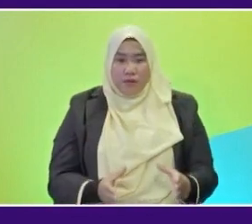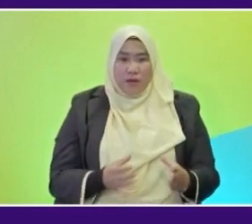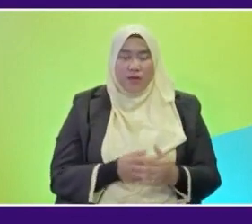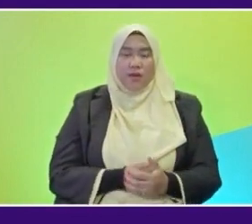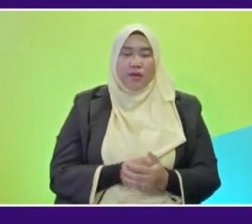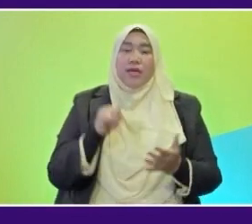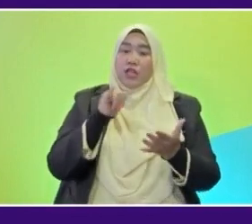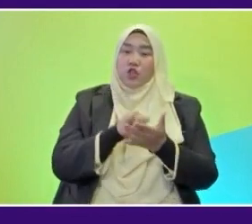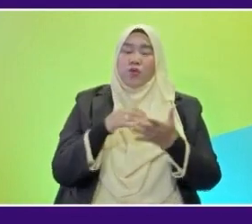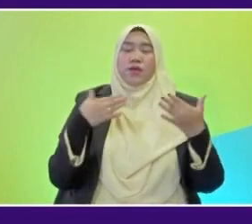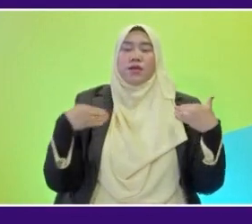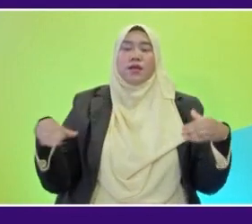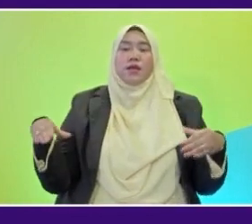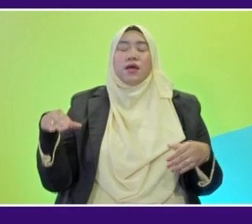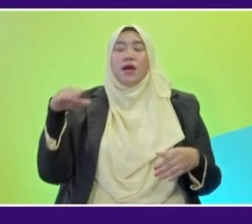adalah